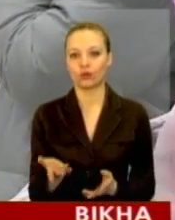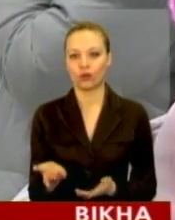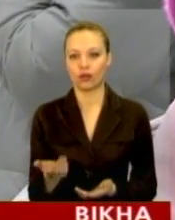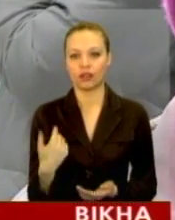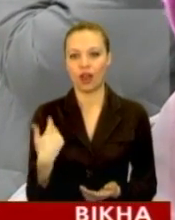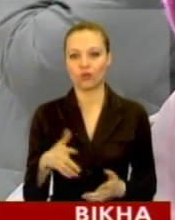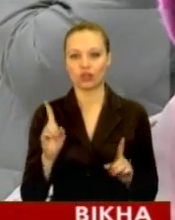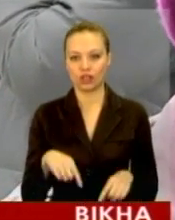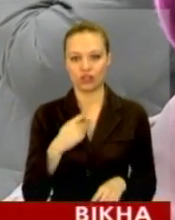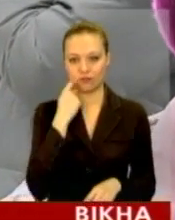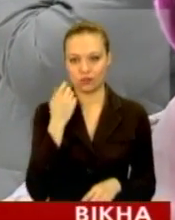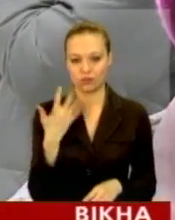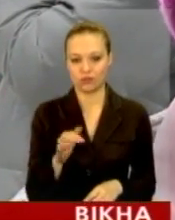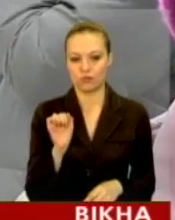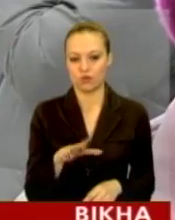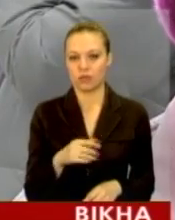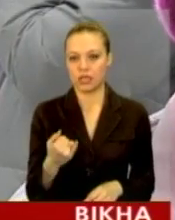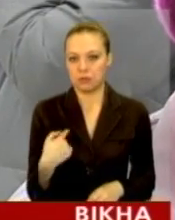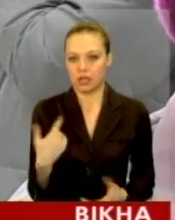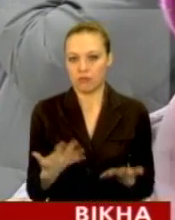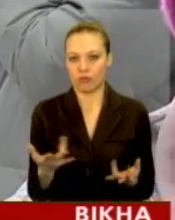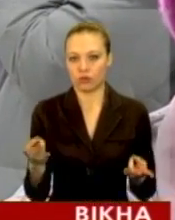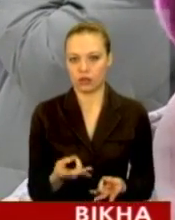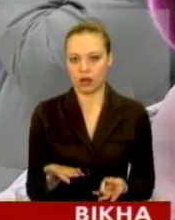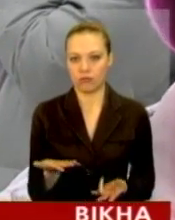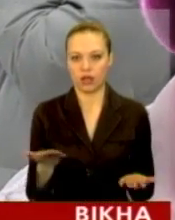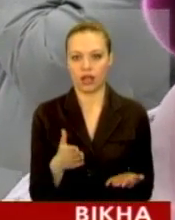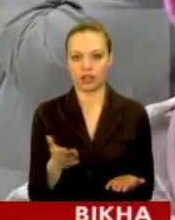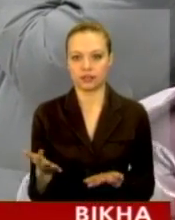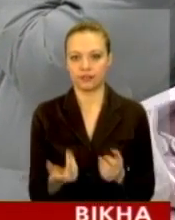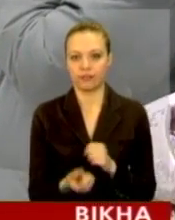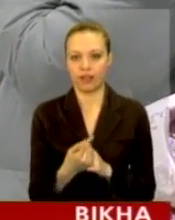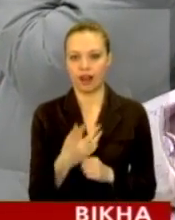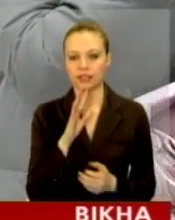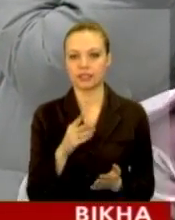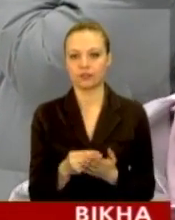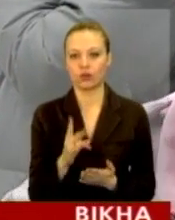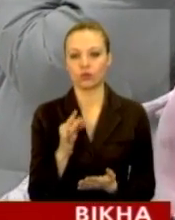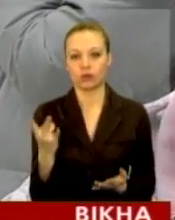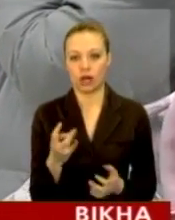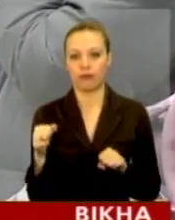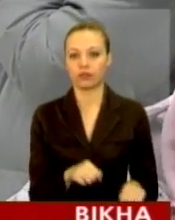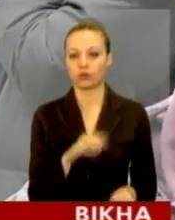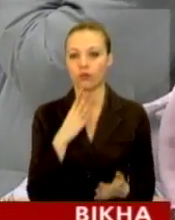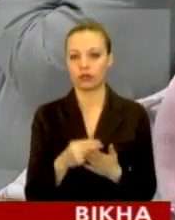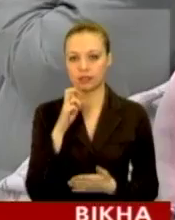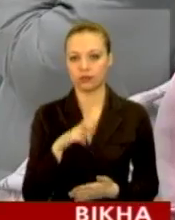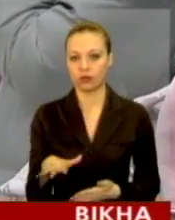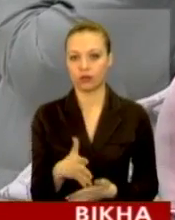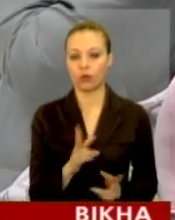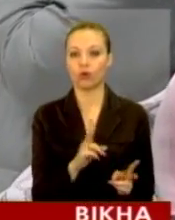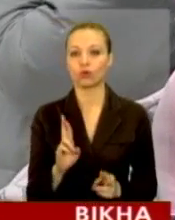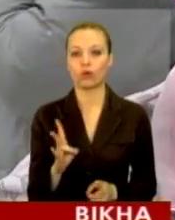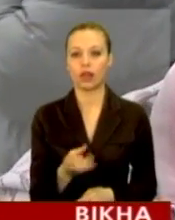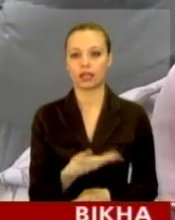вже теж не маю віку, теж думаю, можливо, і мені вже треба щось теж якісь виявляти свої. Ну якось треба відстоювати свою країну. Хто як